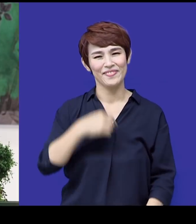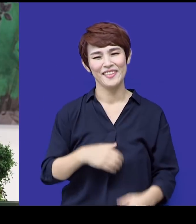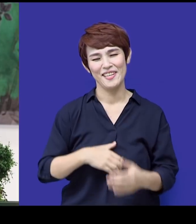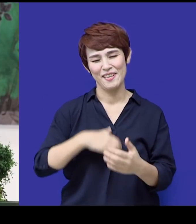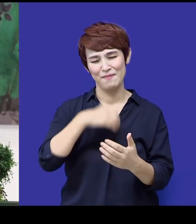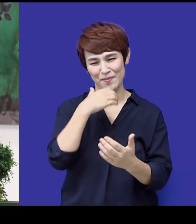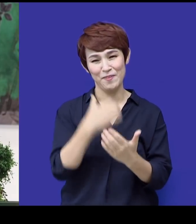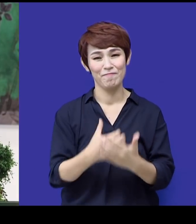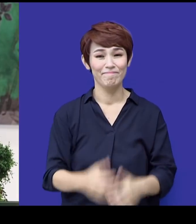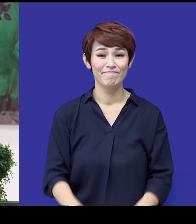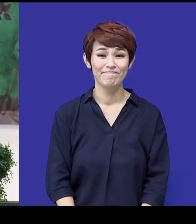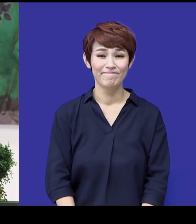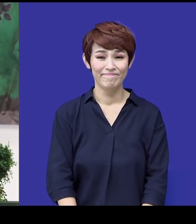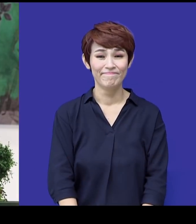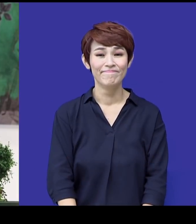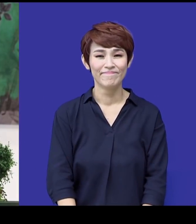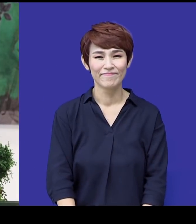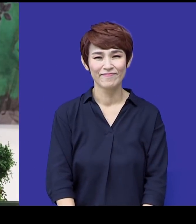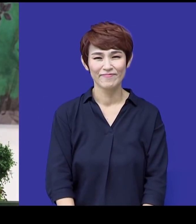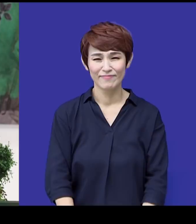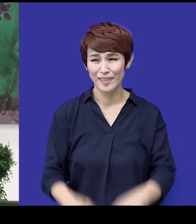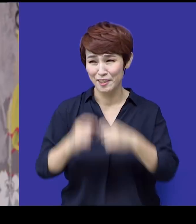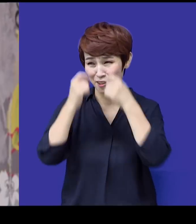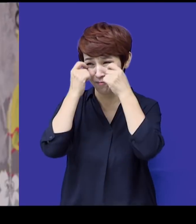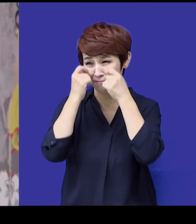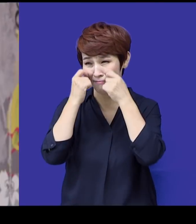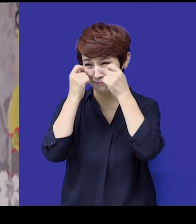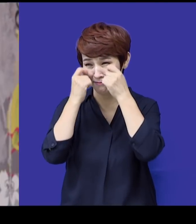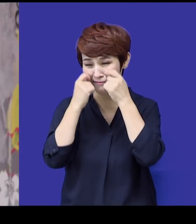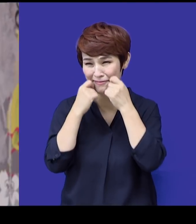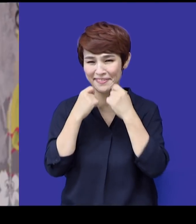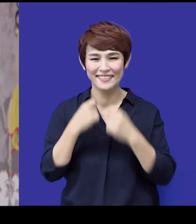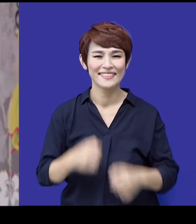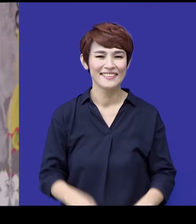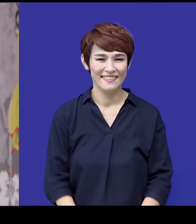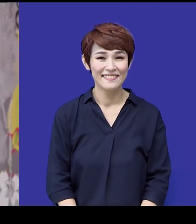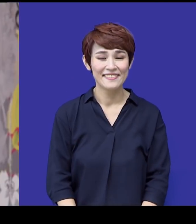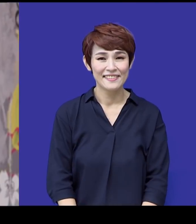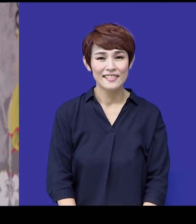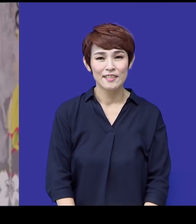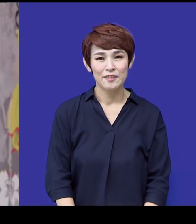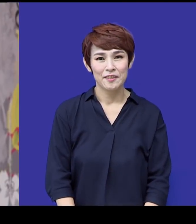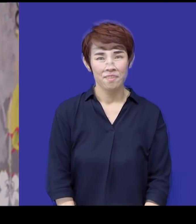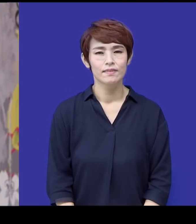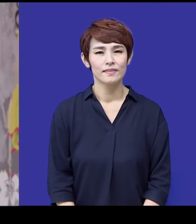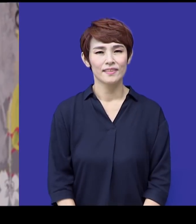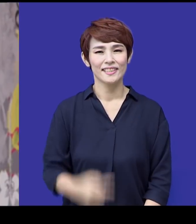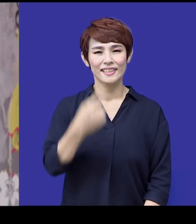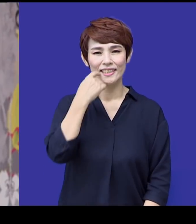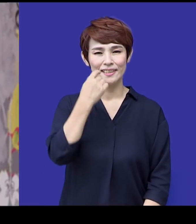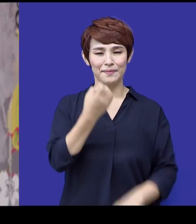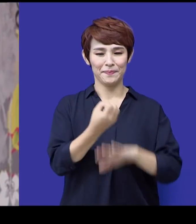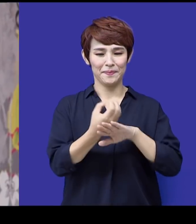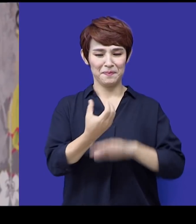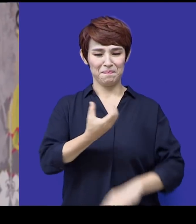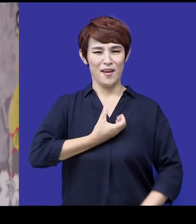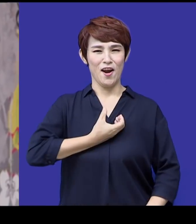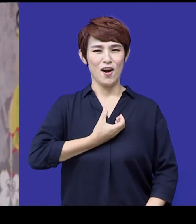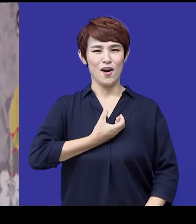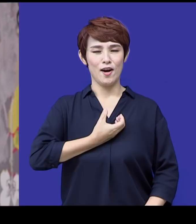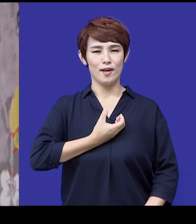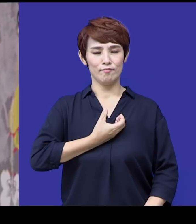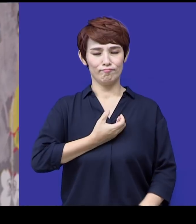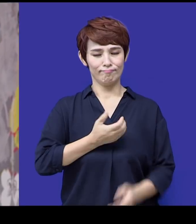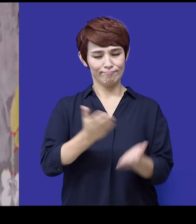됐었죠. 네. 지금도 생각하시면 눈물이 나실 것 같은가 봐요. 이제 뭐 정말 금메달을 받으실 만한 국가대표